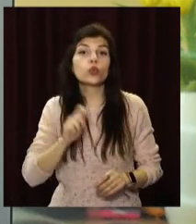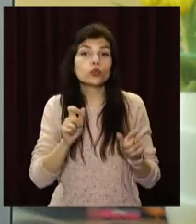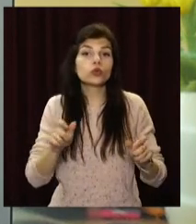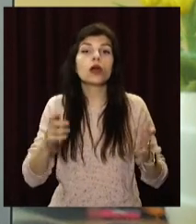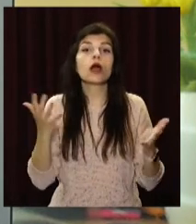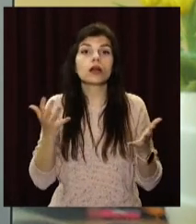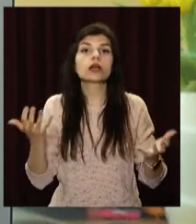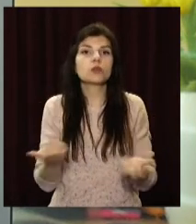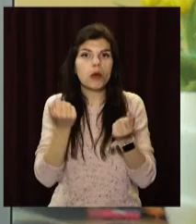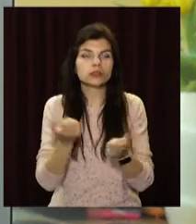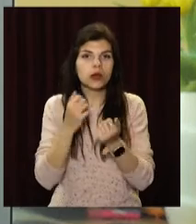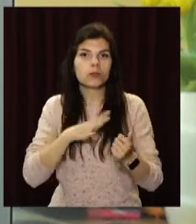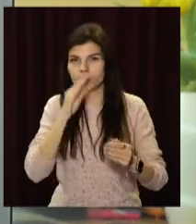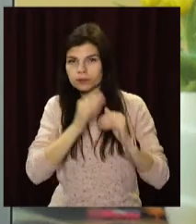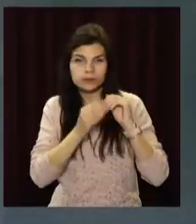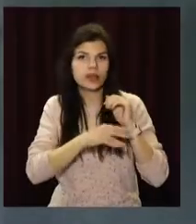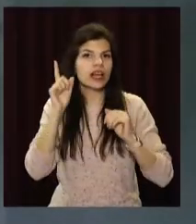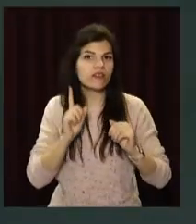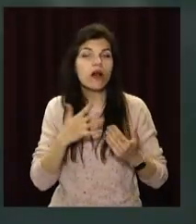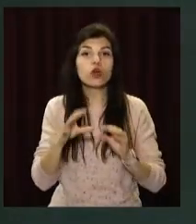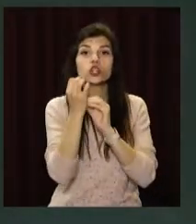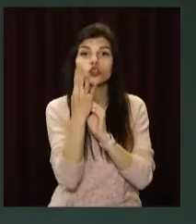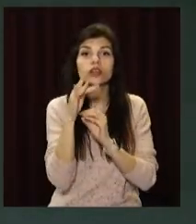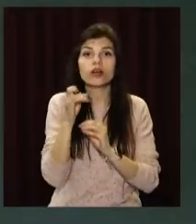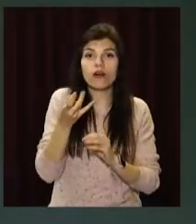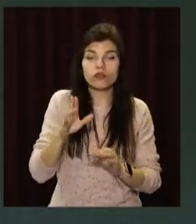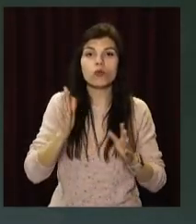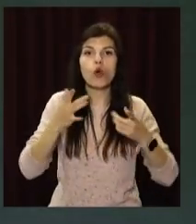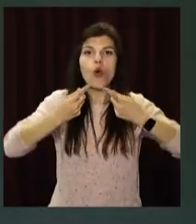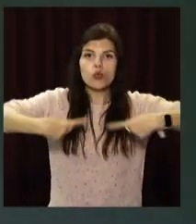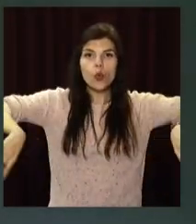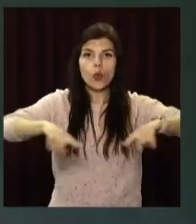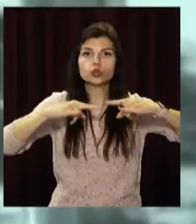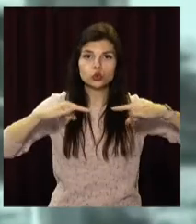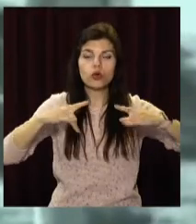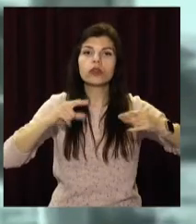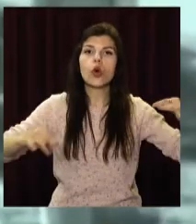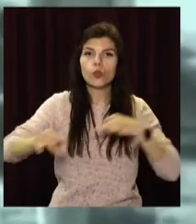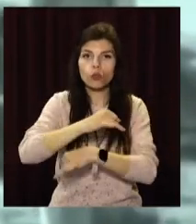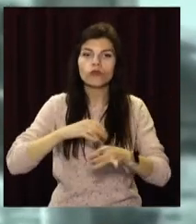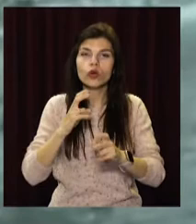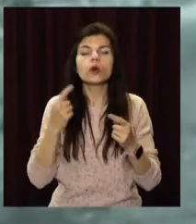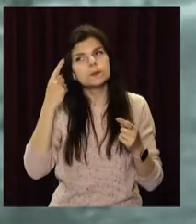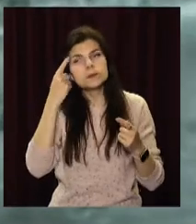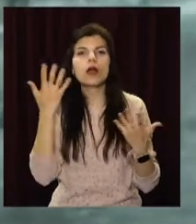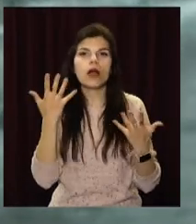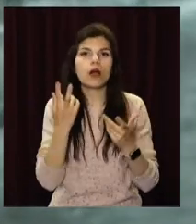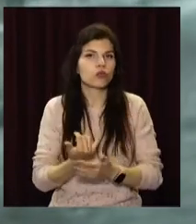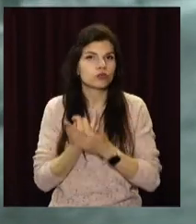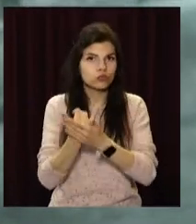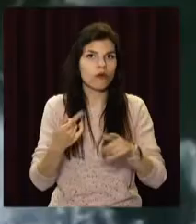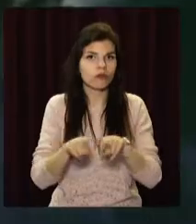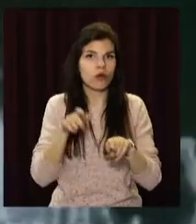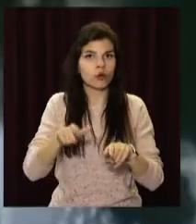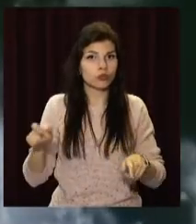які рятували євреїв. А вже 14 травня проведуть круглий стіл, де обговорять гідне вшанування подвигу нашого